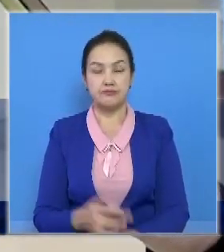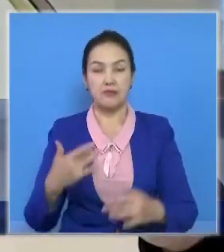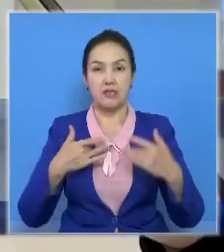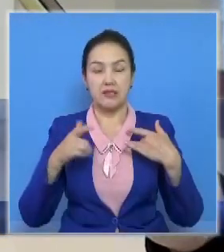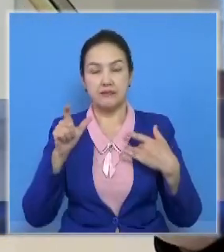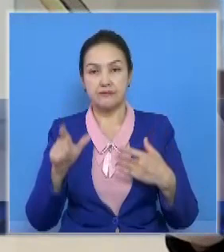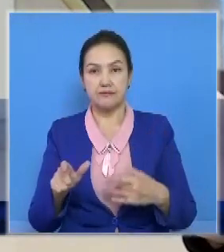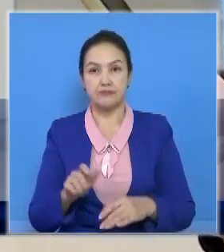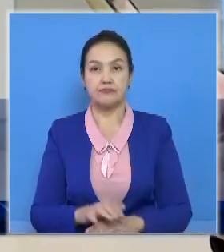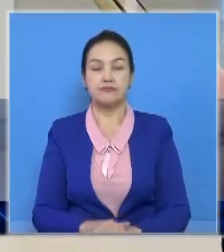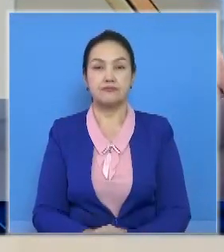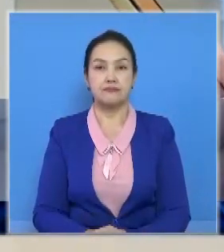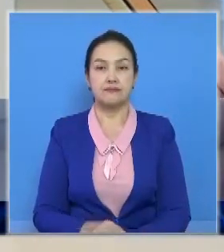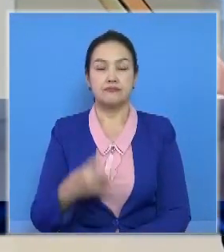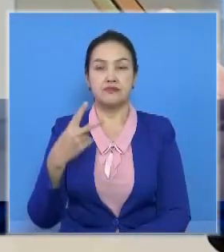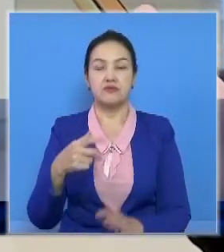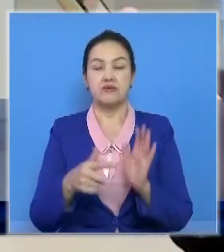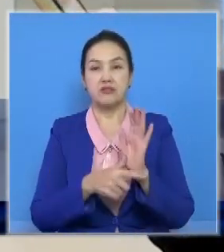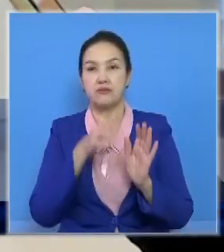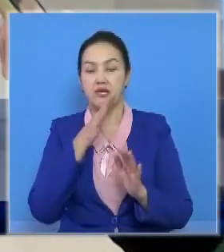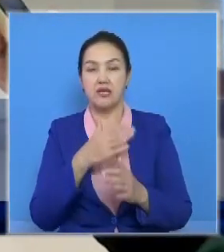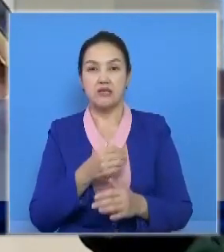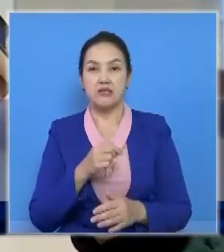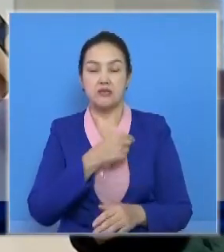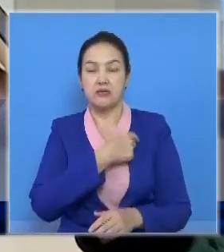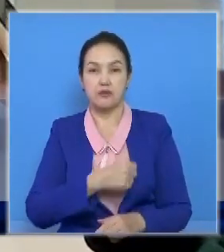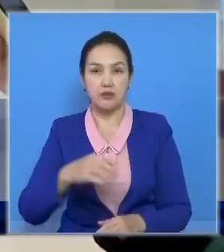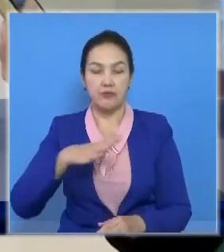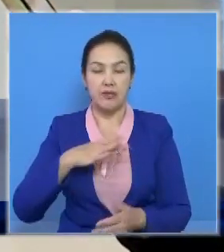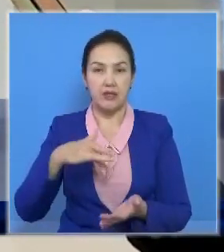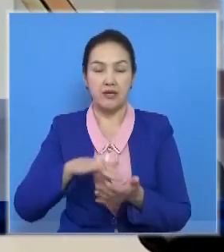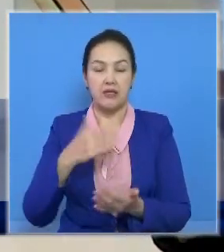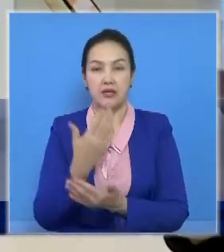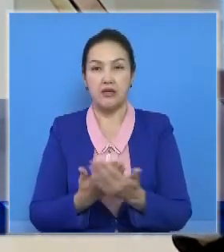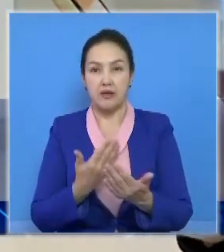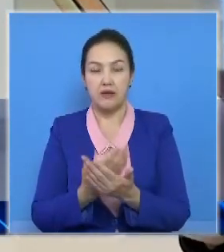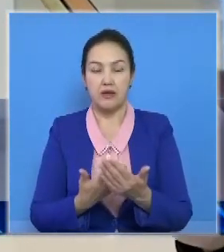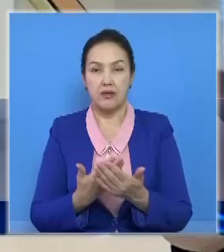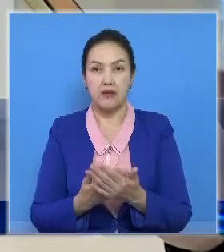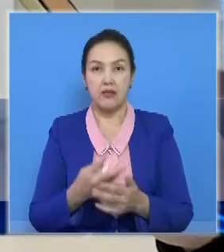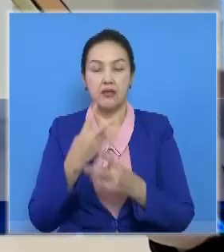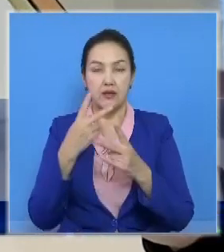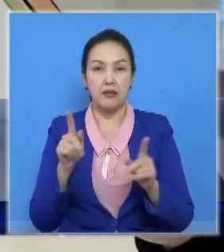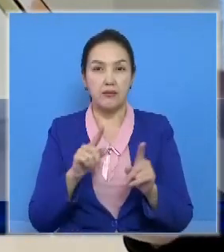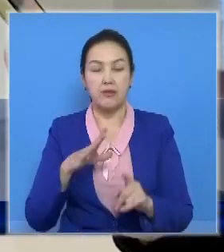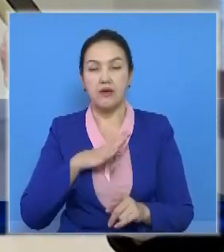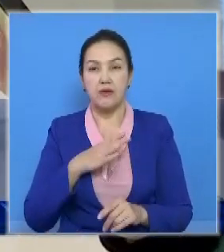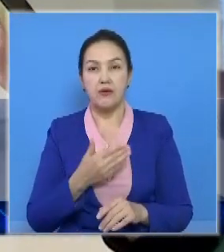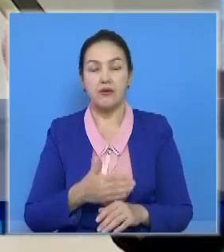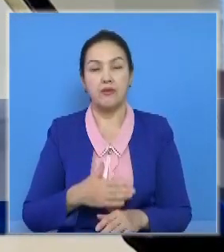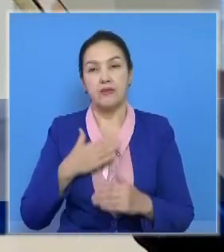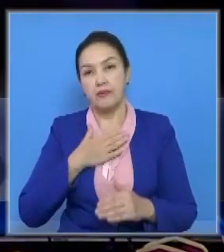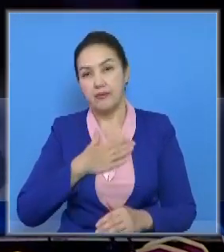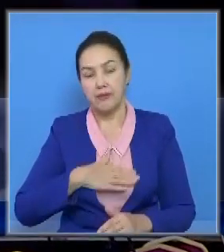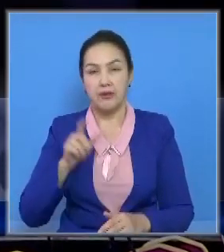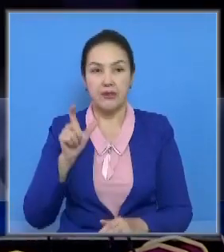артиста и ставка высокая. В 27 лет она уже депутатом была городского совета. Вот. Несмотря на это, она была очень скромный